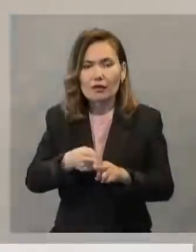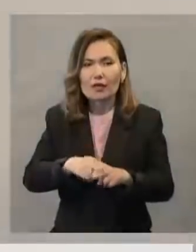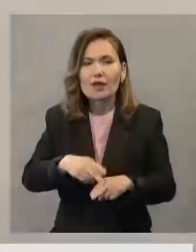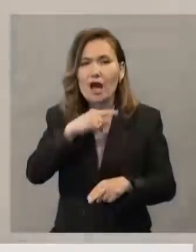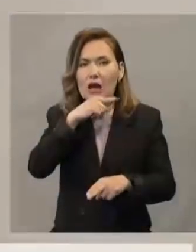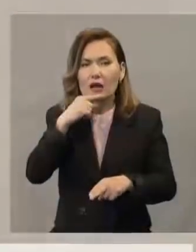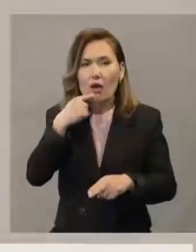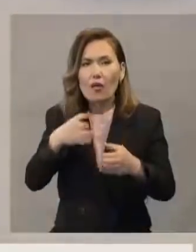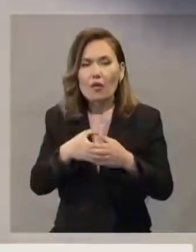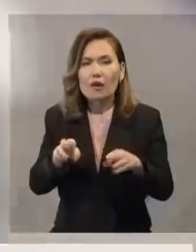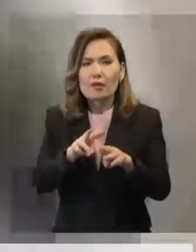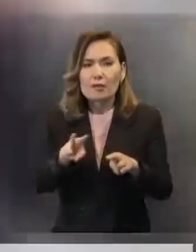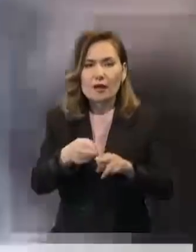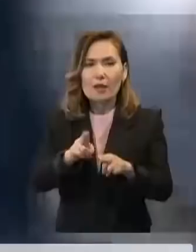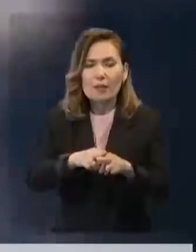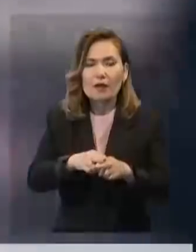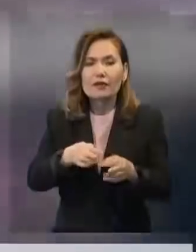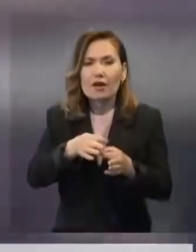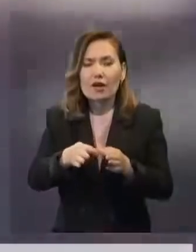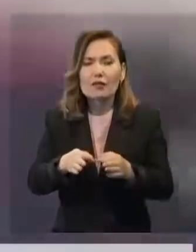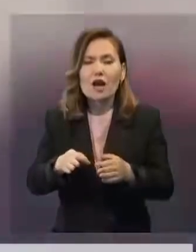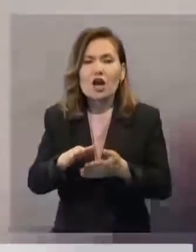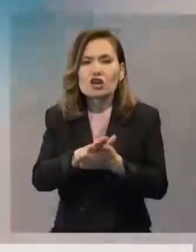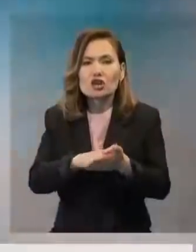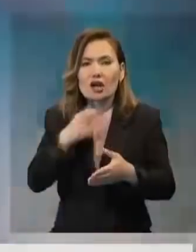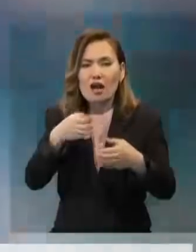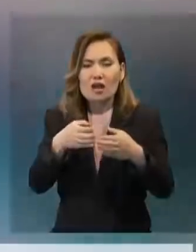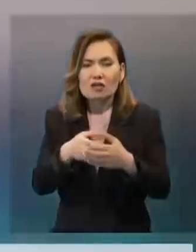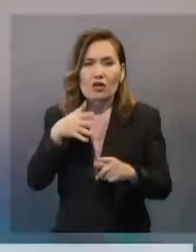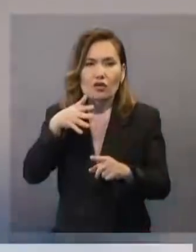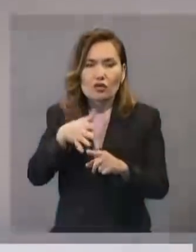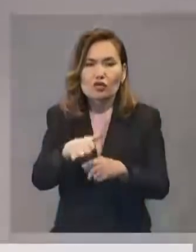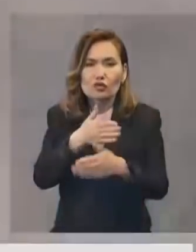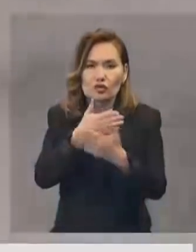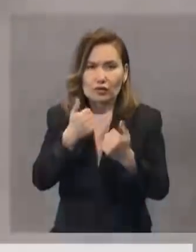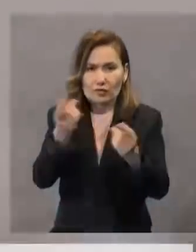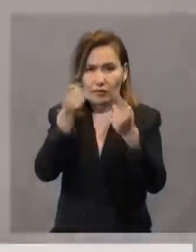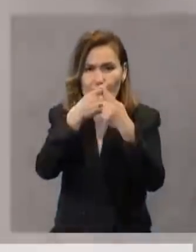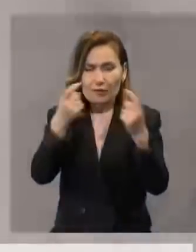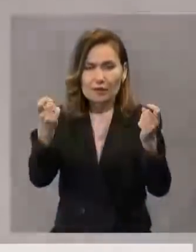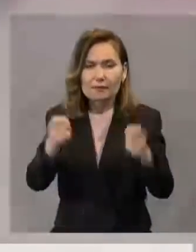министрлігінің өкілдері бүгін Краматорскке ешқандай әскери шабуыл жоспарланғанын хабарлады.